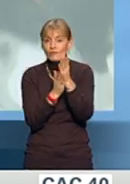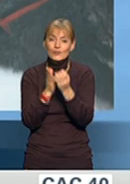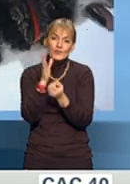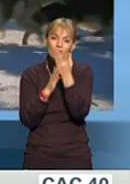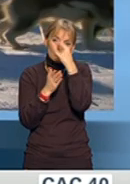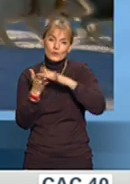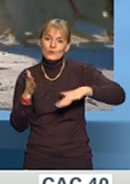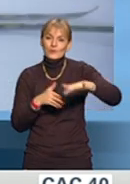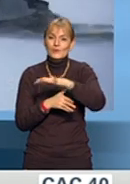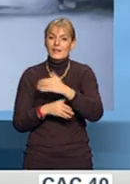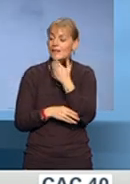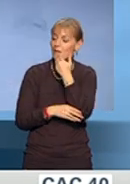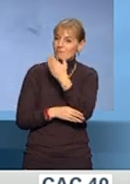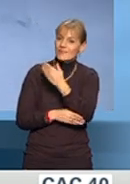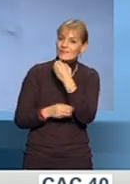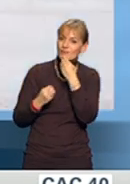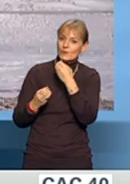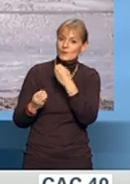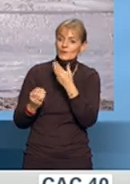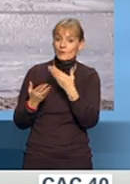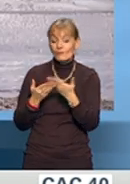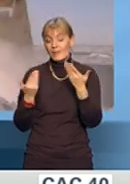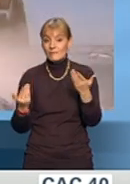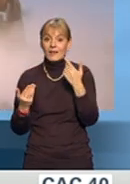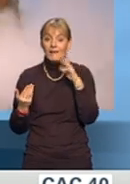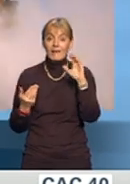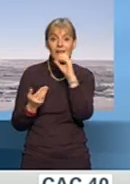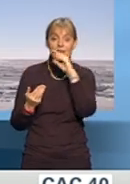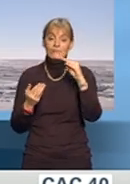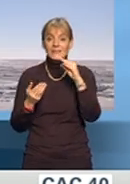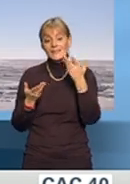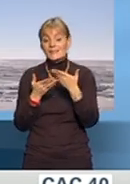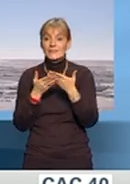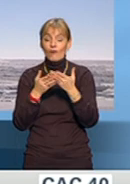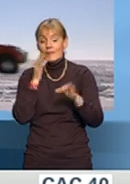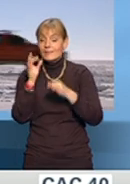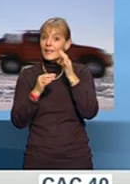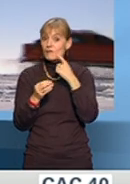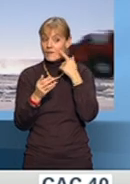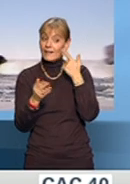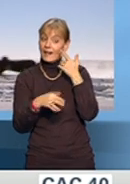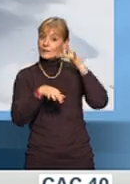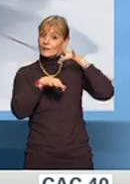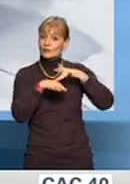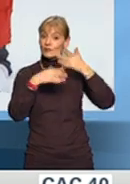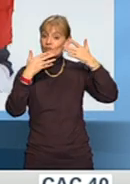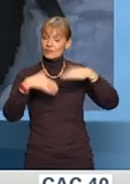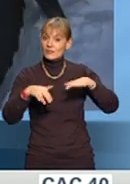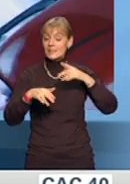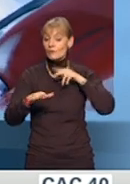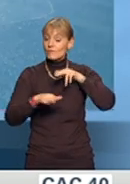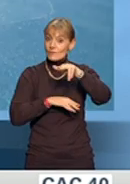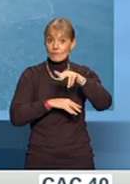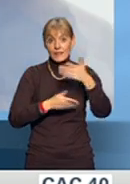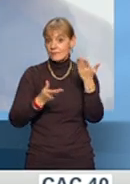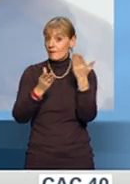équipes. Merci beaucoup. Voilà donc pour le lancement d'RMC Découverte que vous avez vécu en direct sur BFM TV. Des documentaires à voir donc